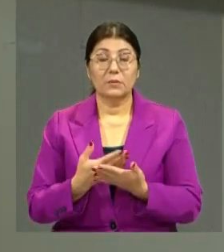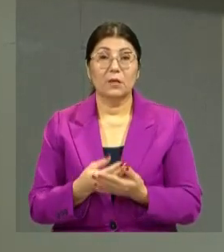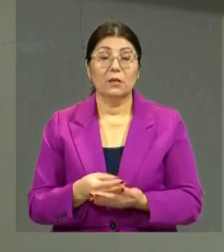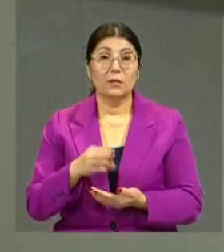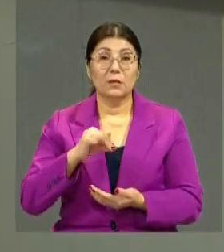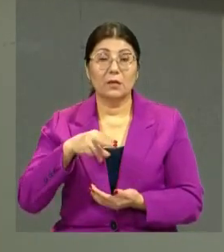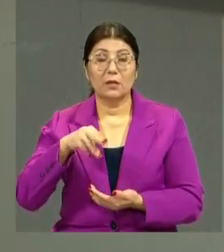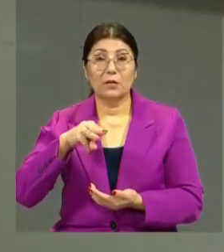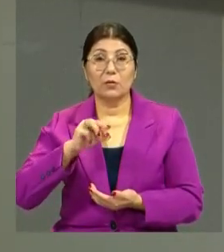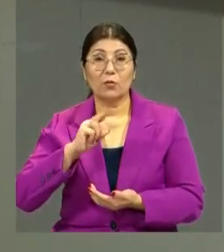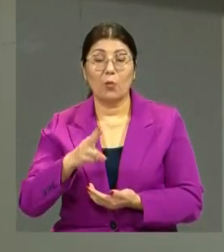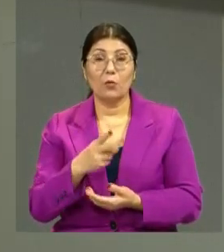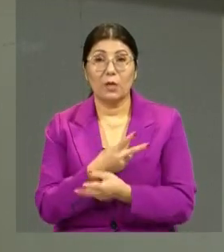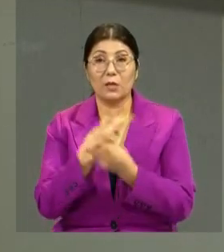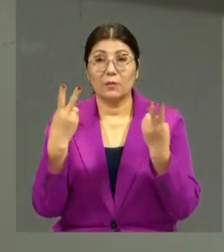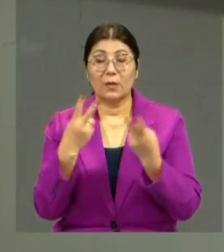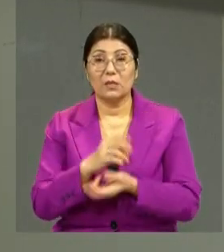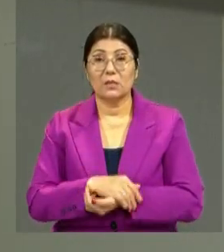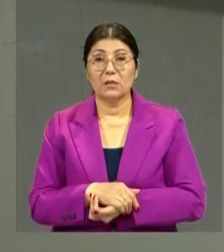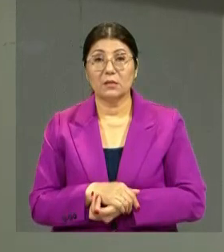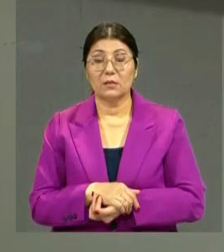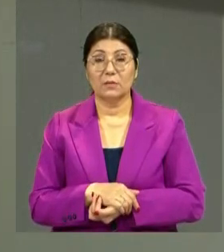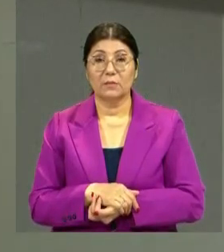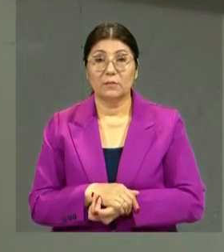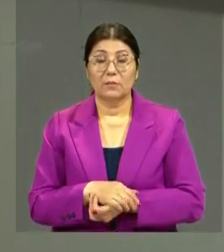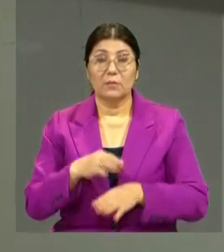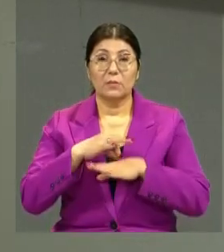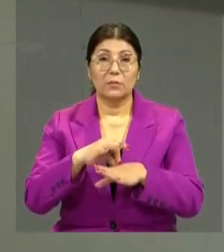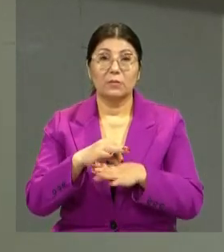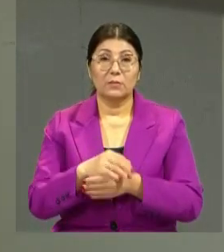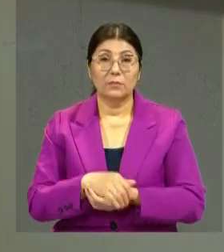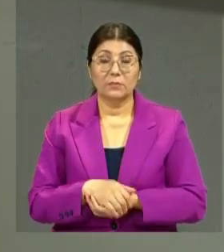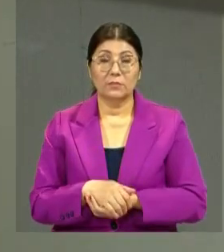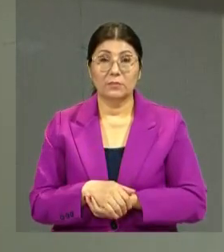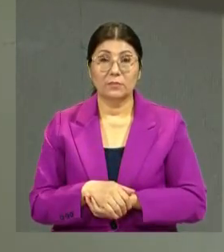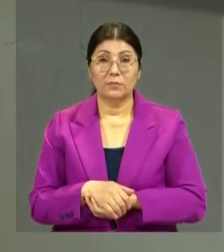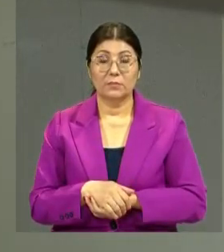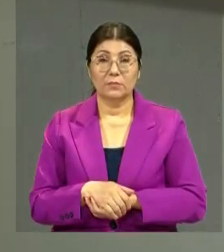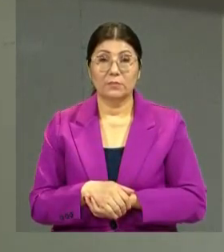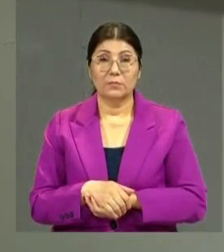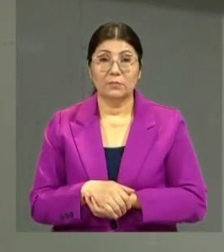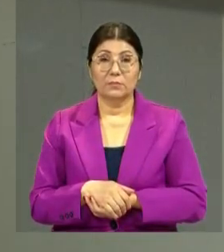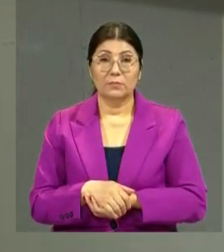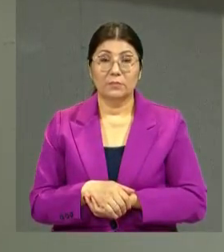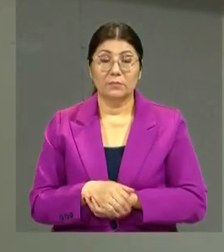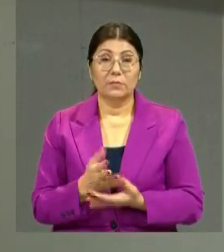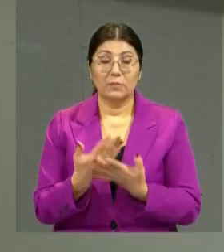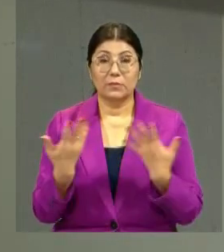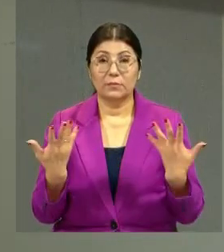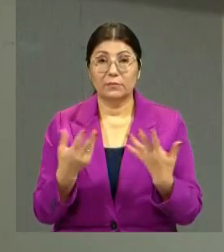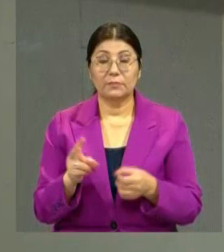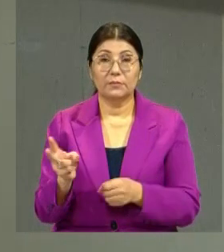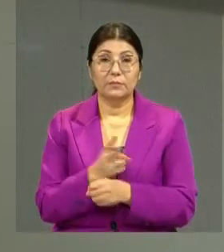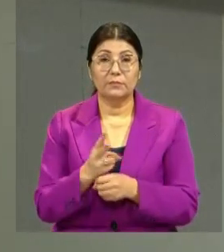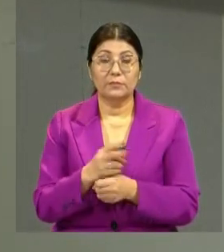TikTok-ты ашсаңыз, мысалы, енді жүргізіп отырасыз ғой, да? Жүргізіп отырған кезде неше түрлі видеолар